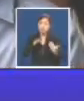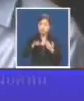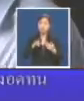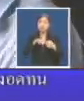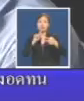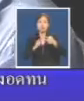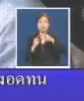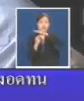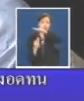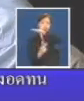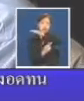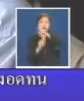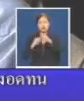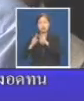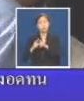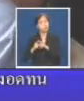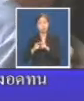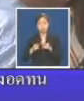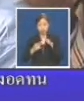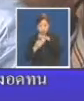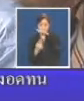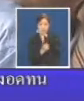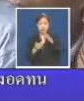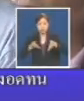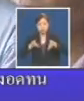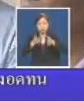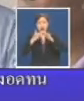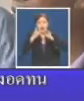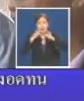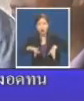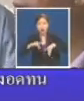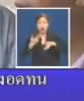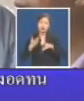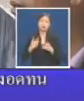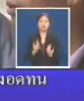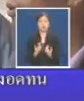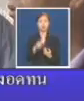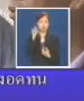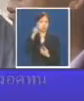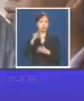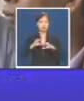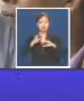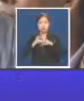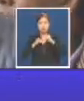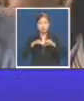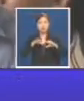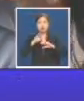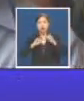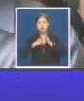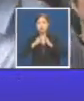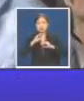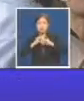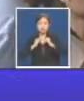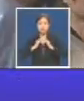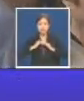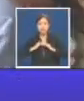ที่ทำให้พื้นที่ถูกตัดขาดให้เร่งดำเนินการให้เร็วที่สุดนะครับในส่วนของกรมทางหลวงช